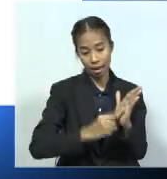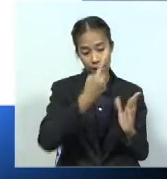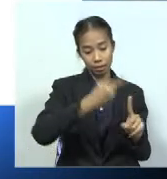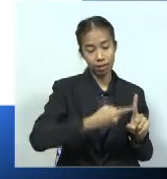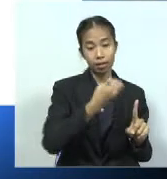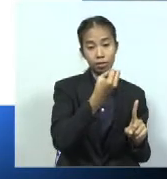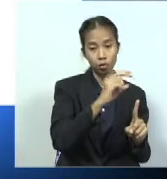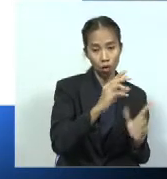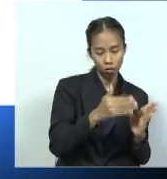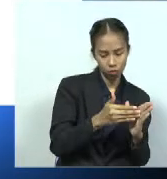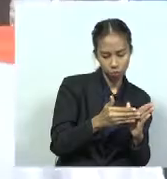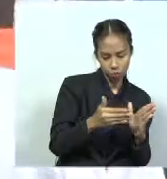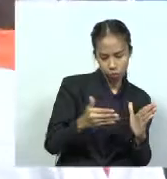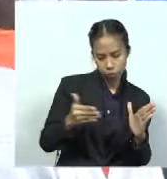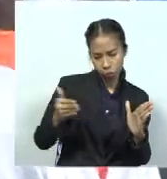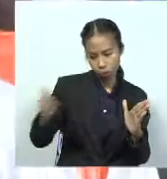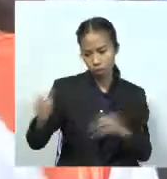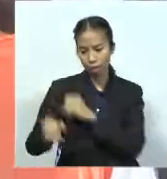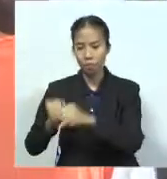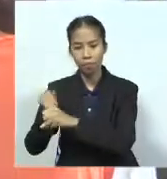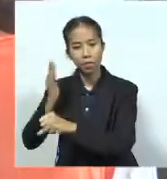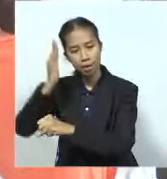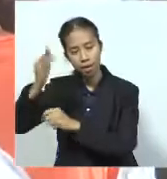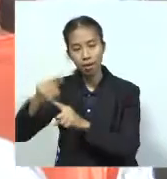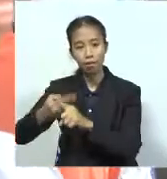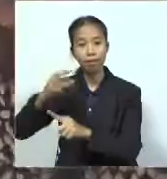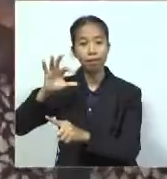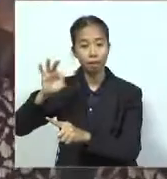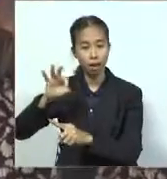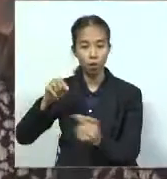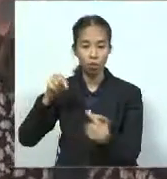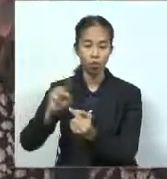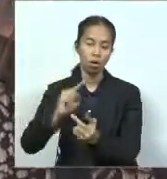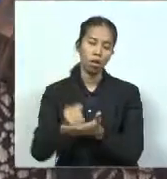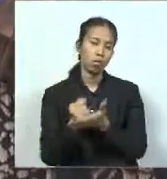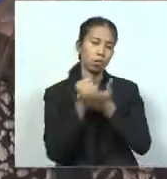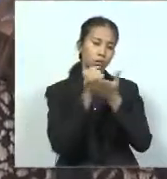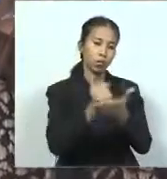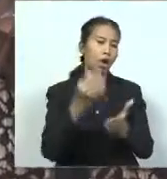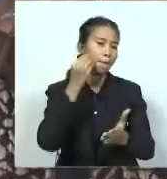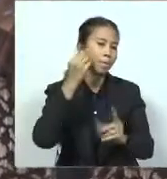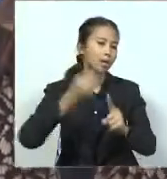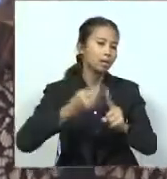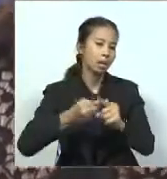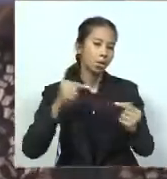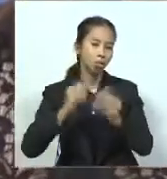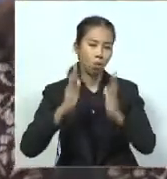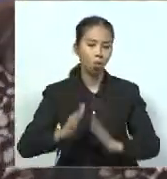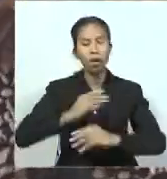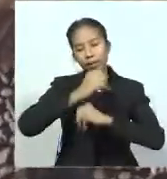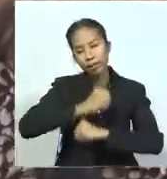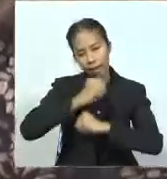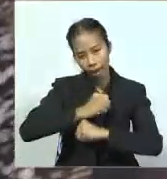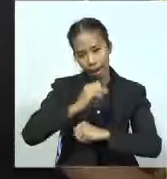นี้ไปจนถึงเดือนกันยายนปีหน้านะคะก็คือการช่วยเหลือค่าเช่าบ้านสำหรับผู้สูงอายุที่อ